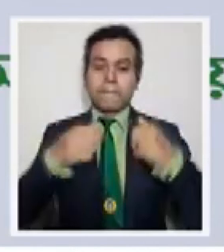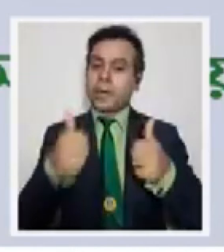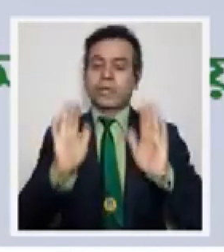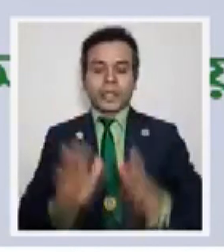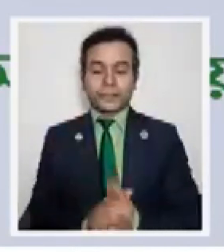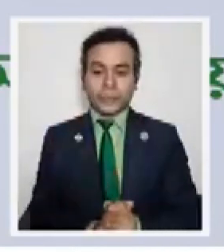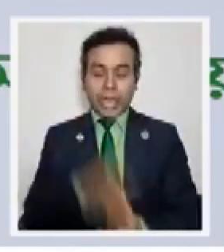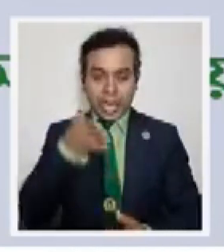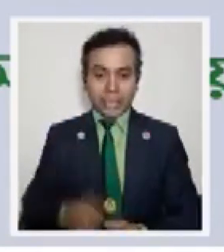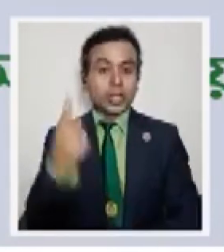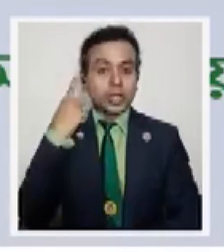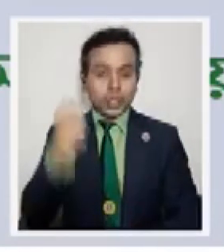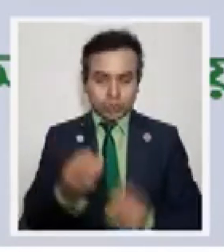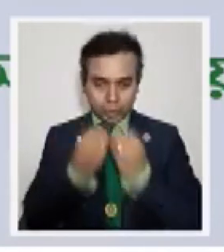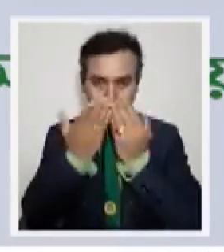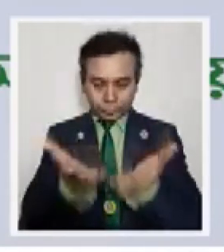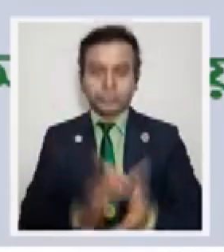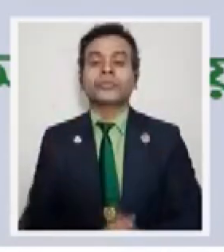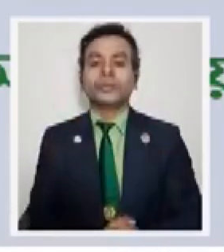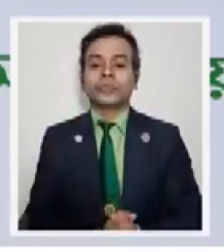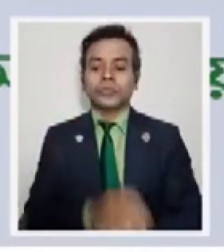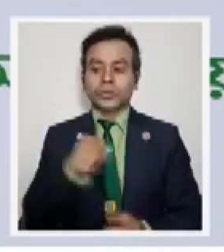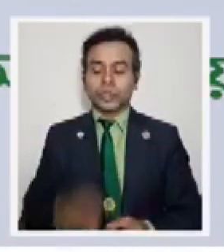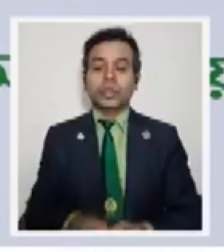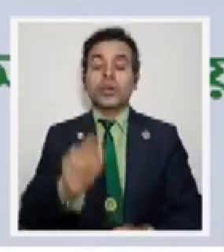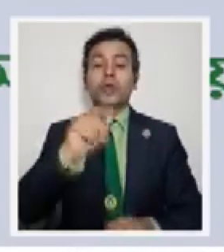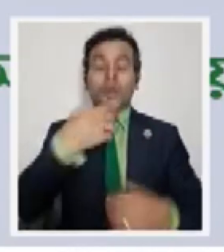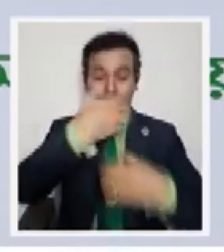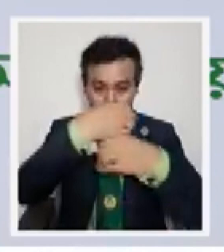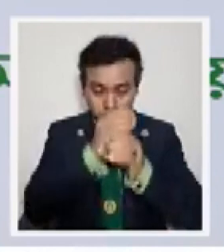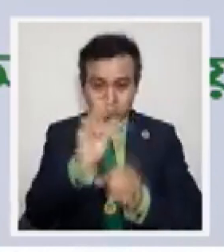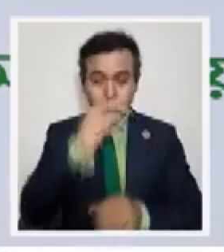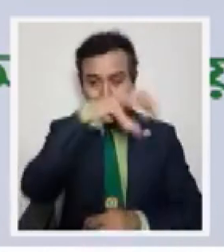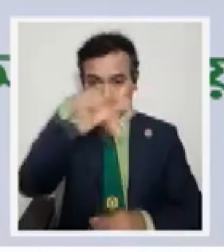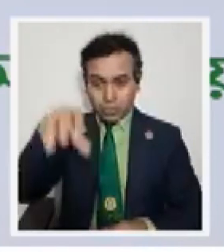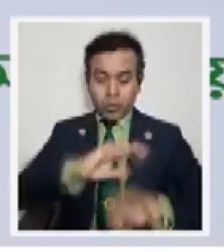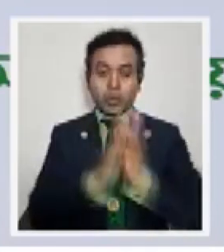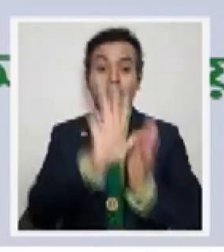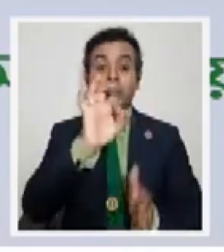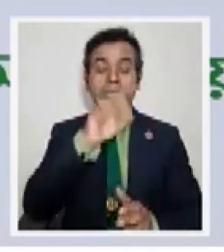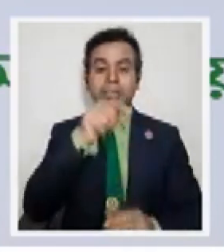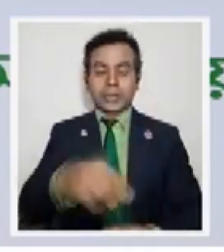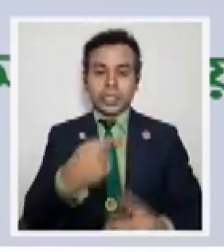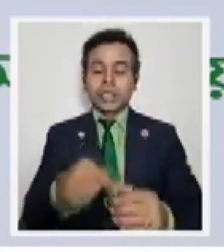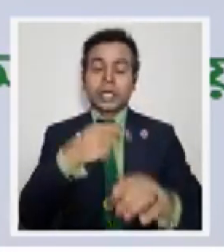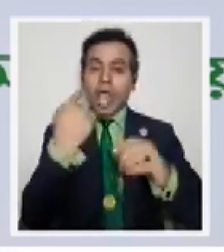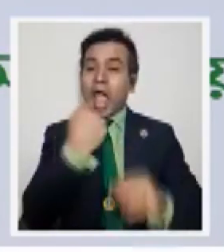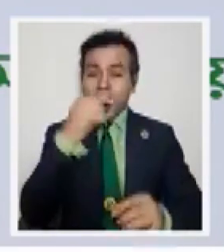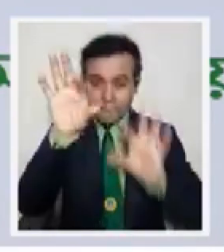নিজেদের সুরক্ষিত রাখি, পরিবারের সকল সদস্যকে সুরক্ষিত রাখি এবং সুস্থ রাখি। শুরু করব আজকের তথ্য।